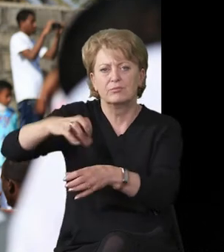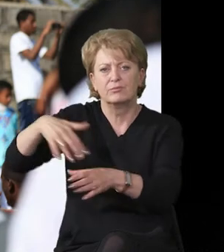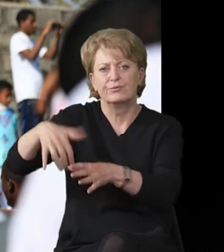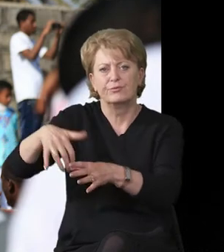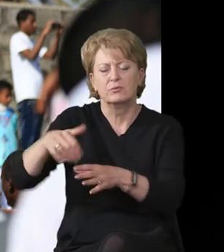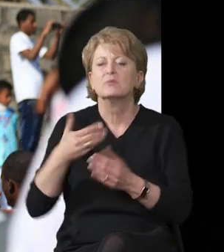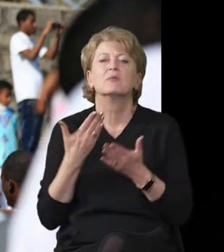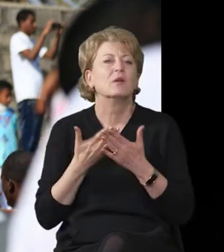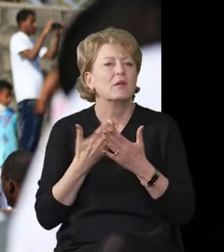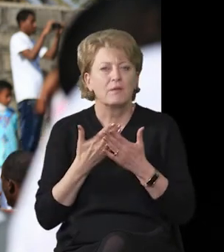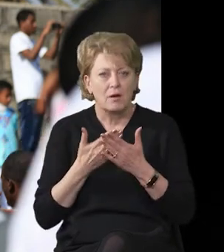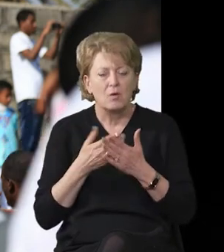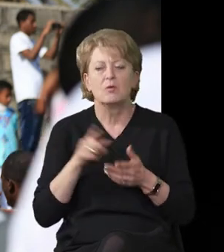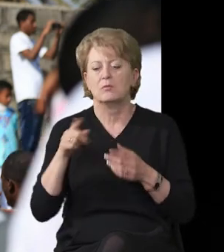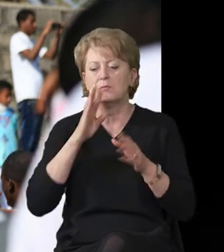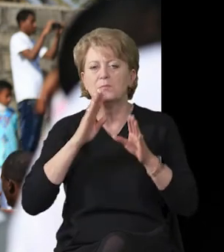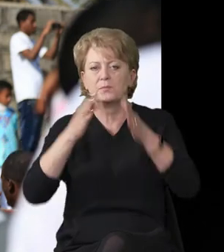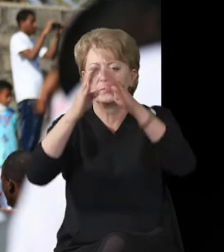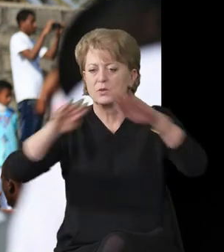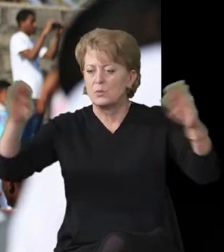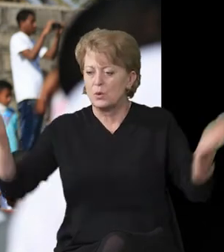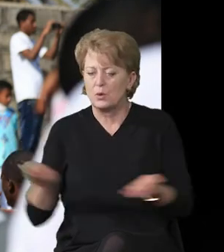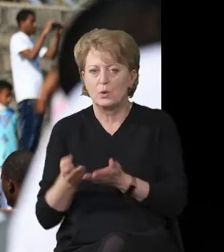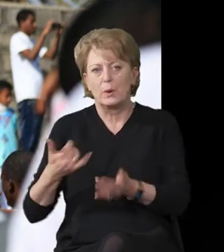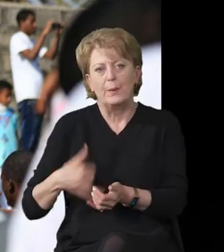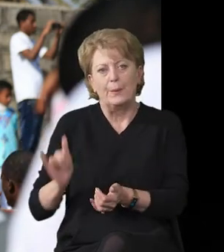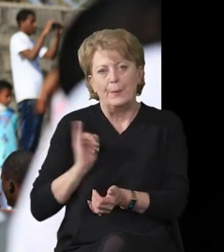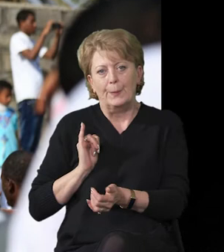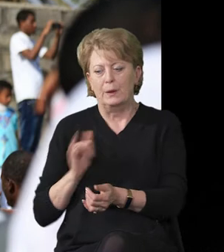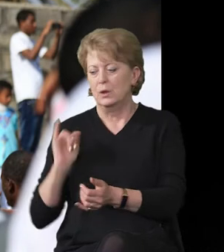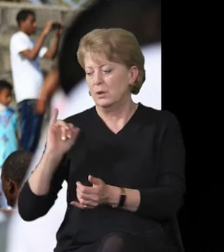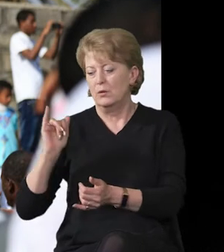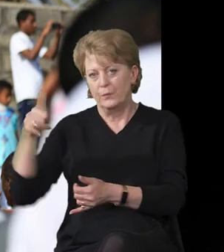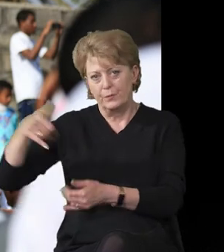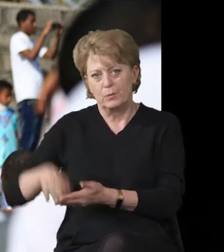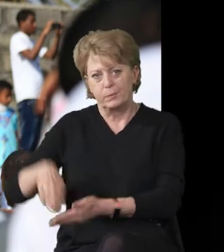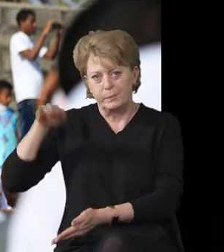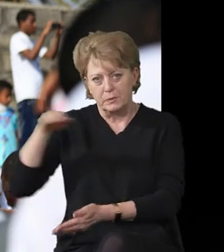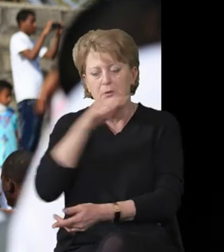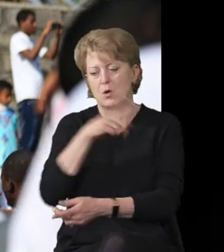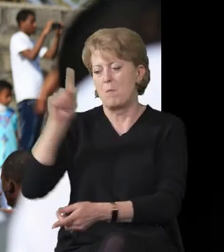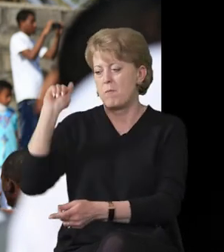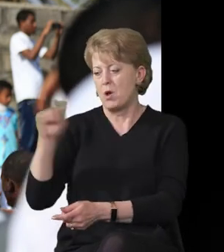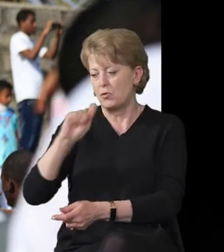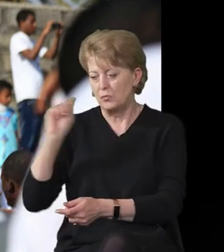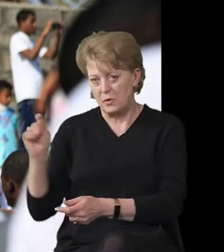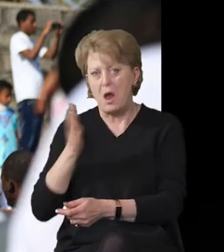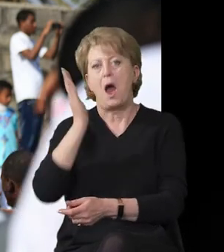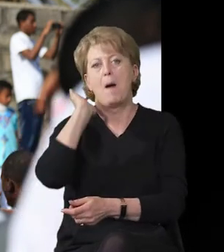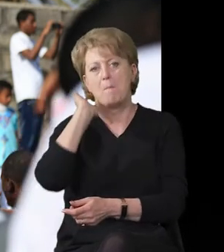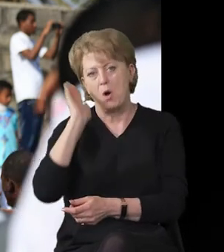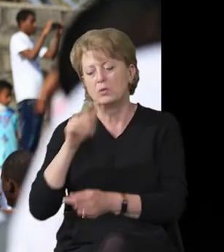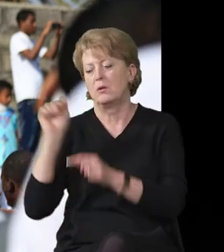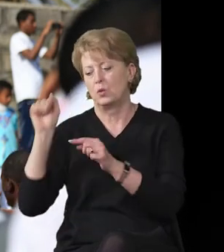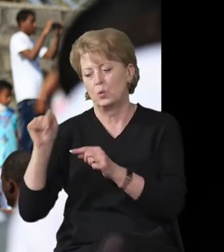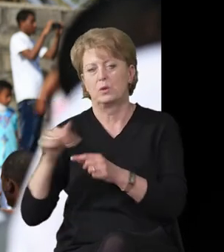święci się specjalne zbiorniki, a potem podłączone do gumowego węża tą święconą wodą błogosławi się wiernych.